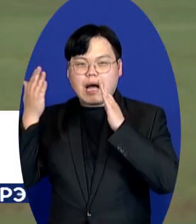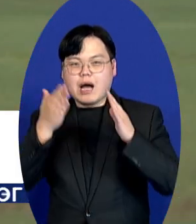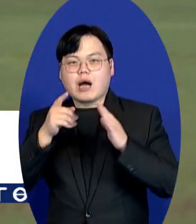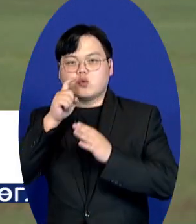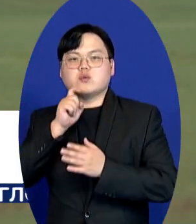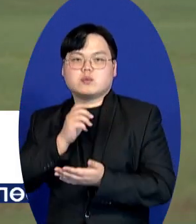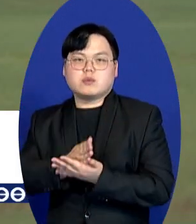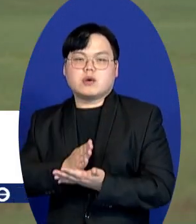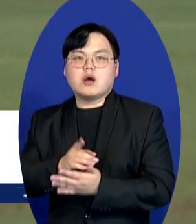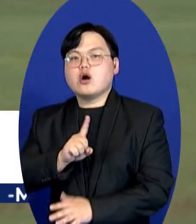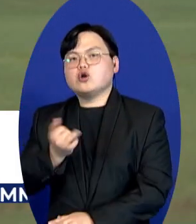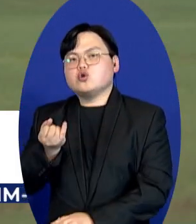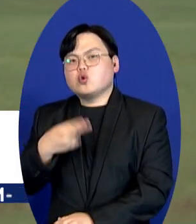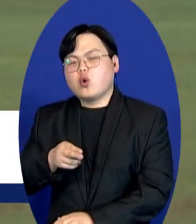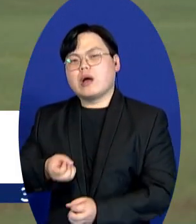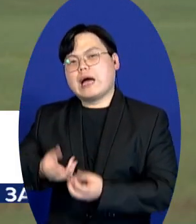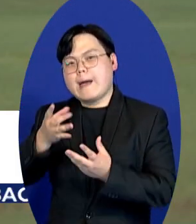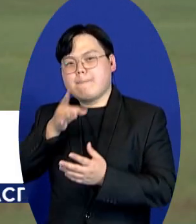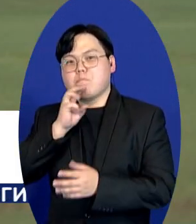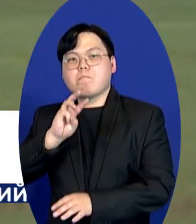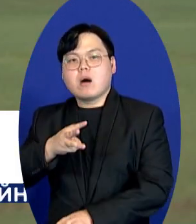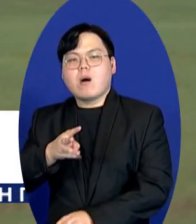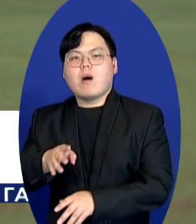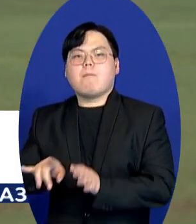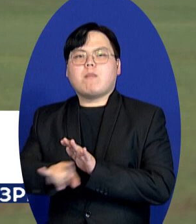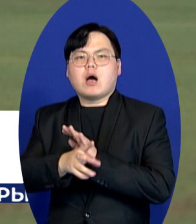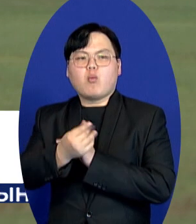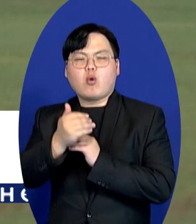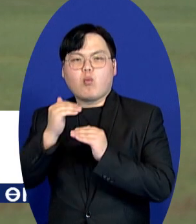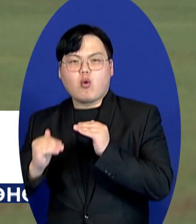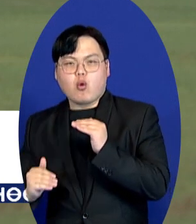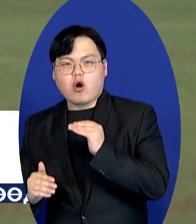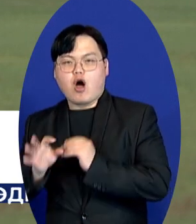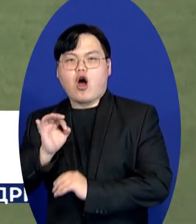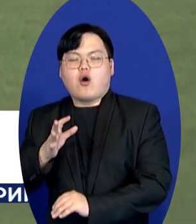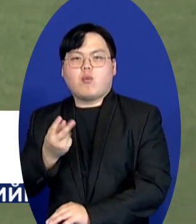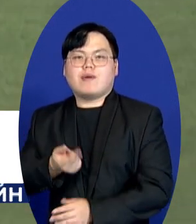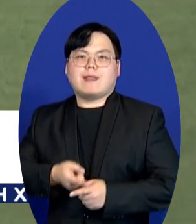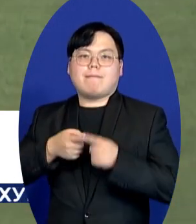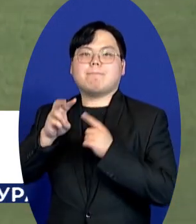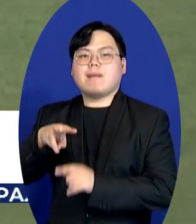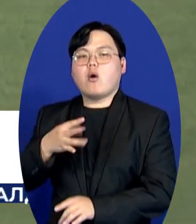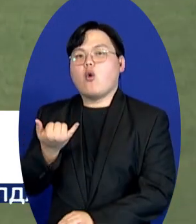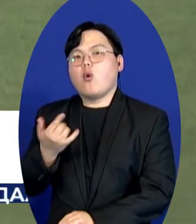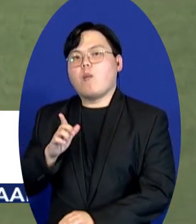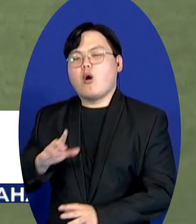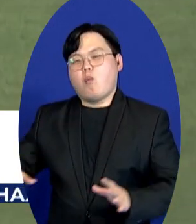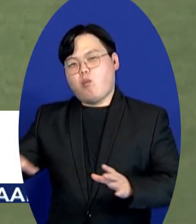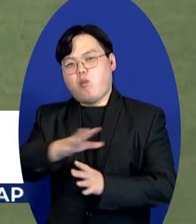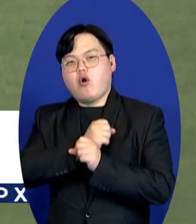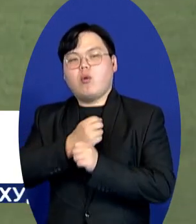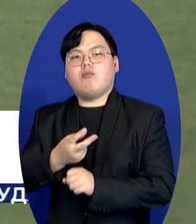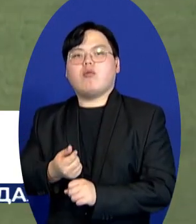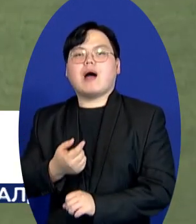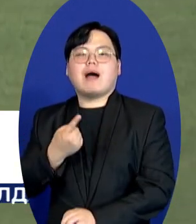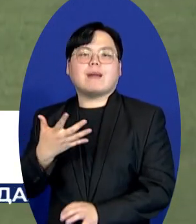байна. Дуудлах эрсдэлтэй аймаг сумдад малын үн ханш буурч өвс тэжээлийн үн өсөх магадaltaй байна. Улаанбаатар хотод бөөний үн нь 14,000 орчим